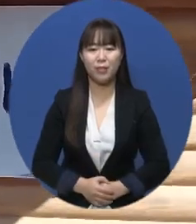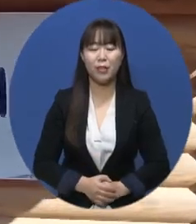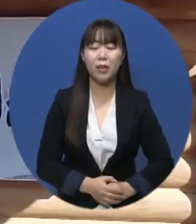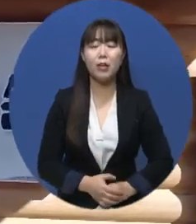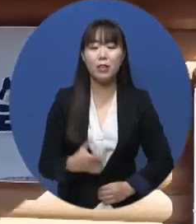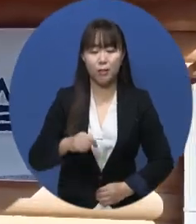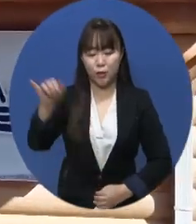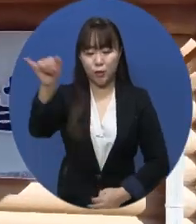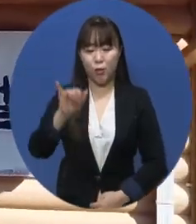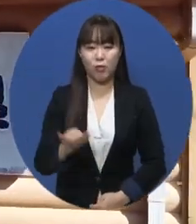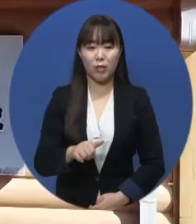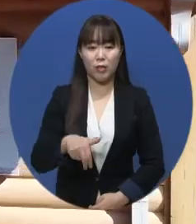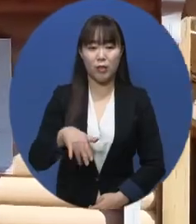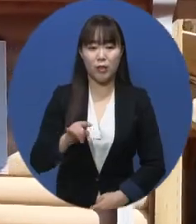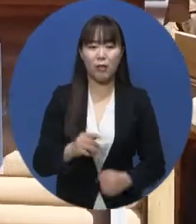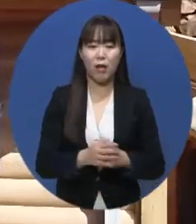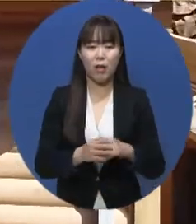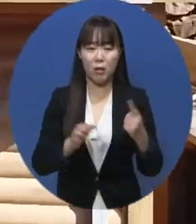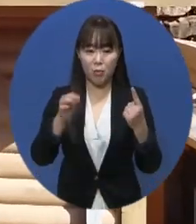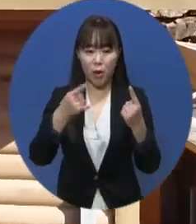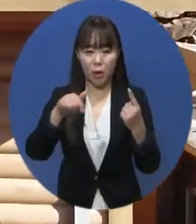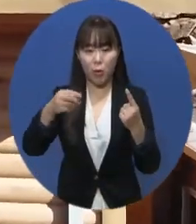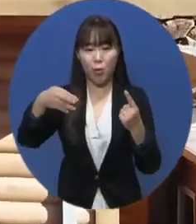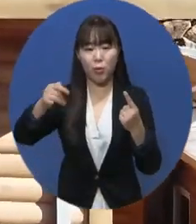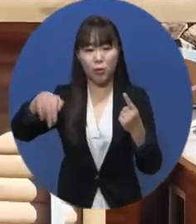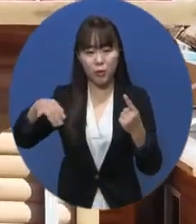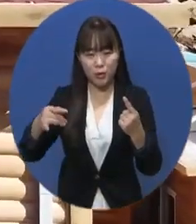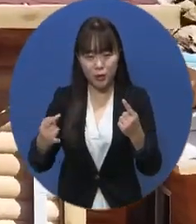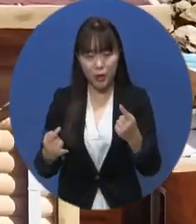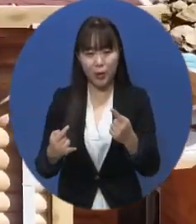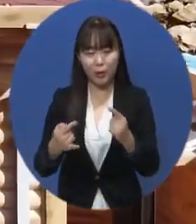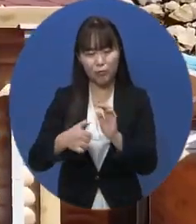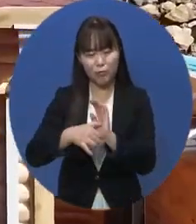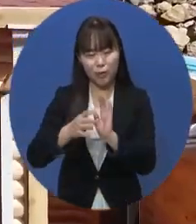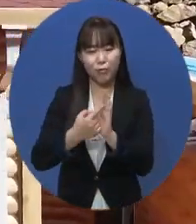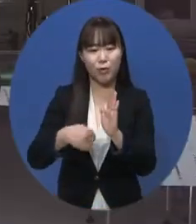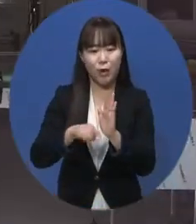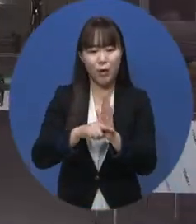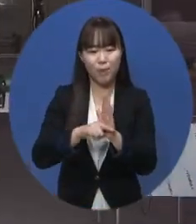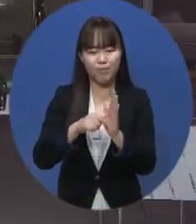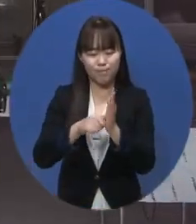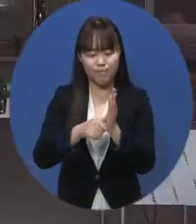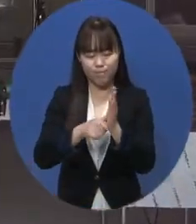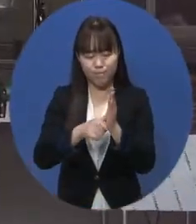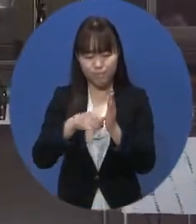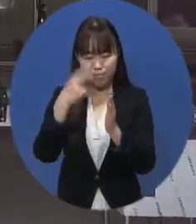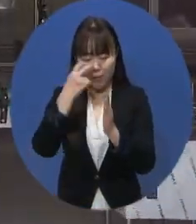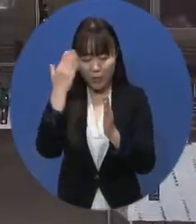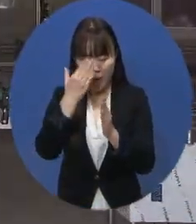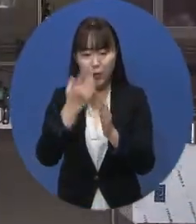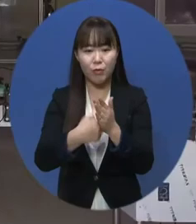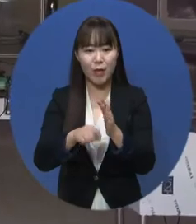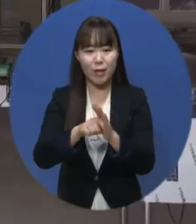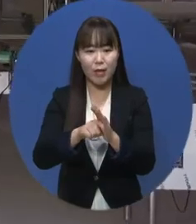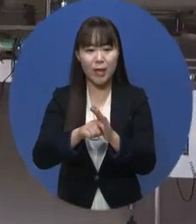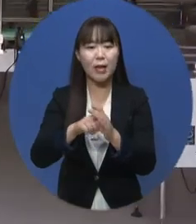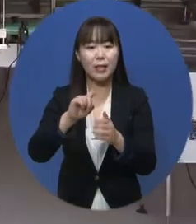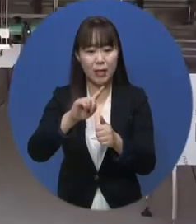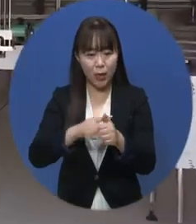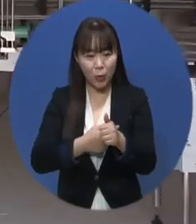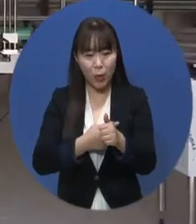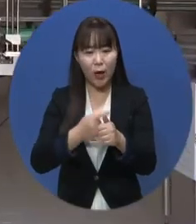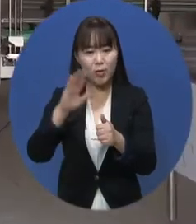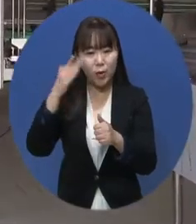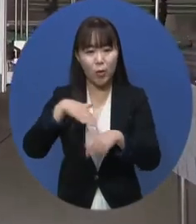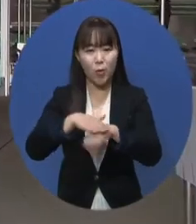광양시는 전국 제1의 고로쇠 수액 명성을 위한 품질 유지를 위해 자동화 정제시설 현대화